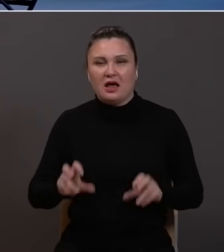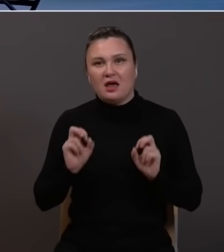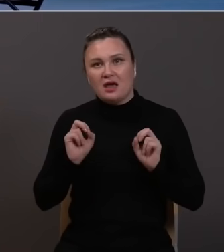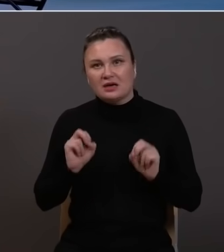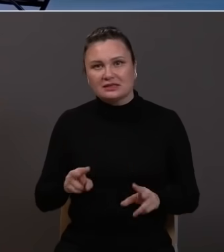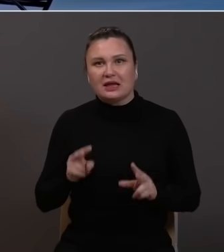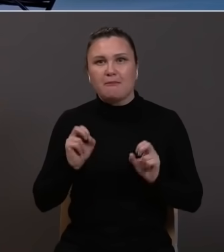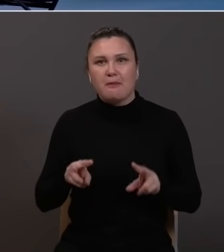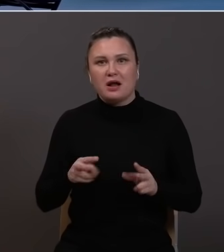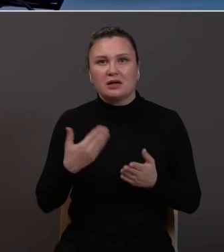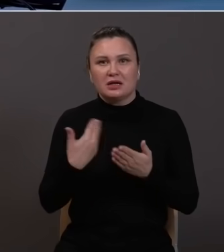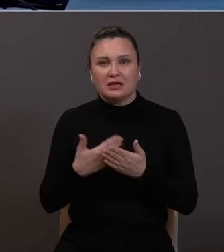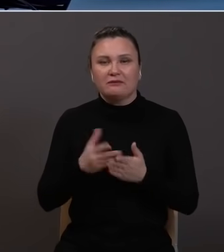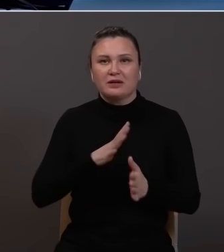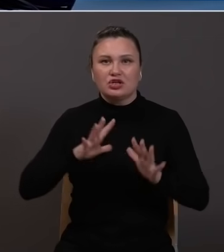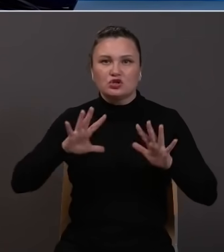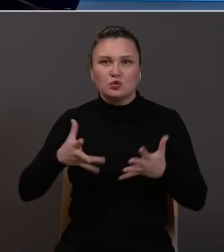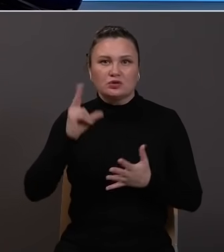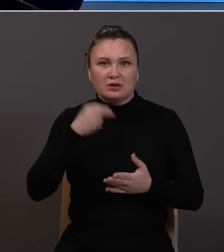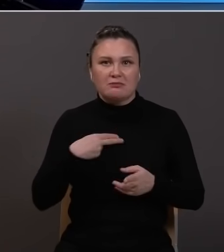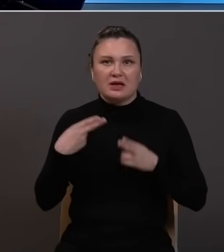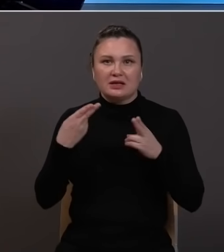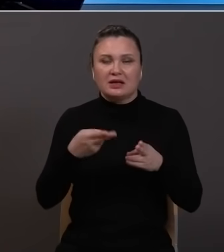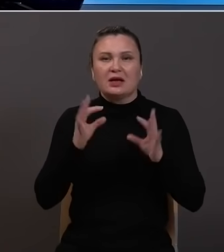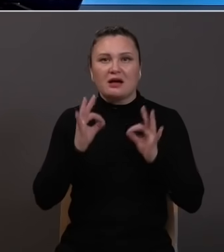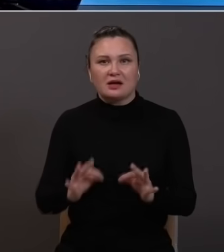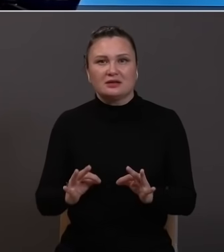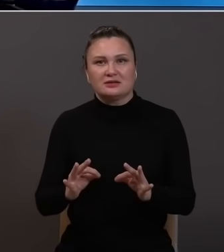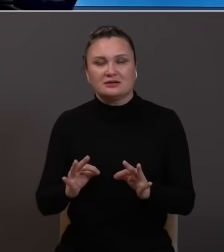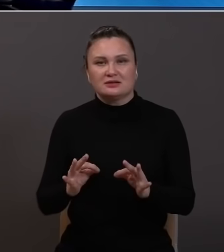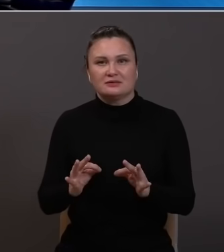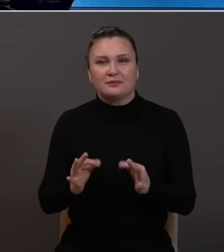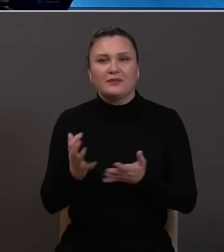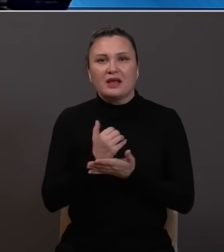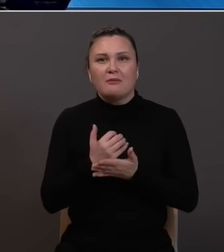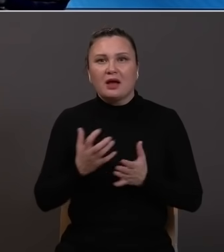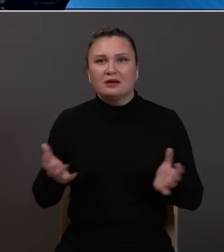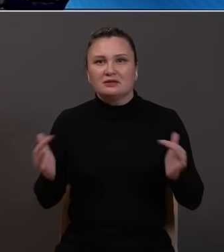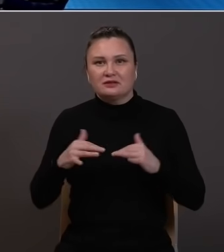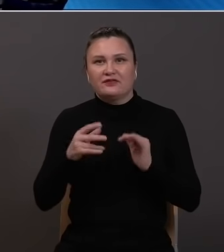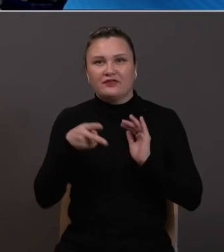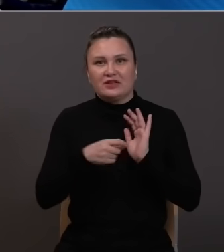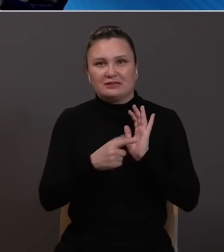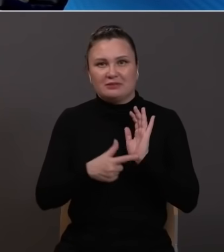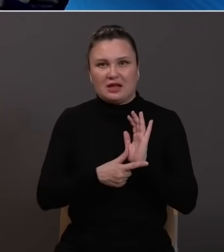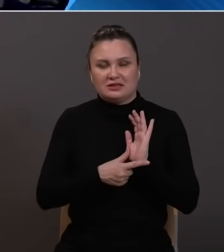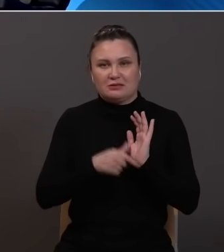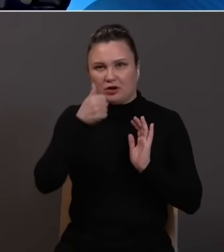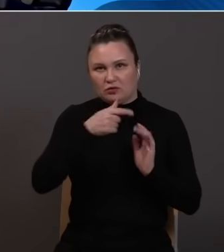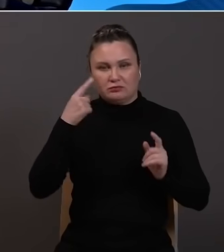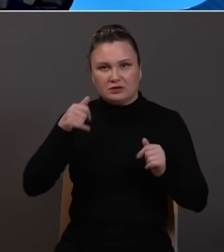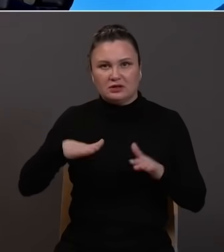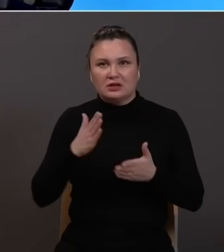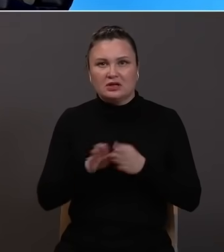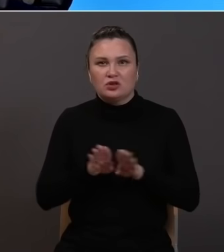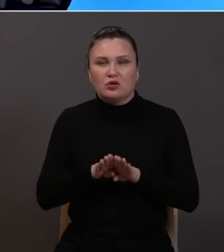Экстремальная, наверное, был случай, когда мы ехали, мы как раз собрались в 2017 году показать, что есть определенное